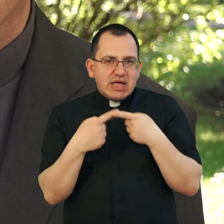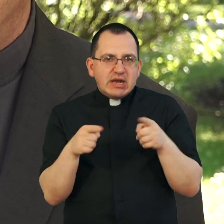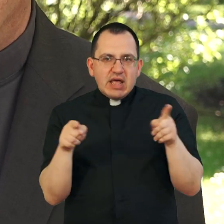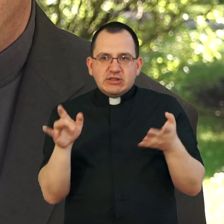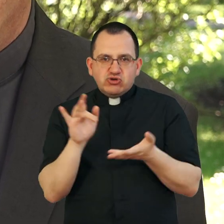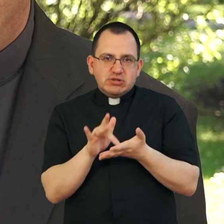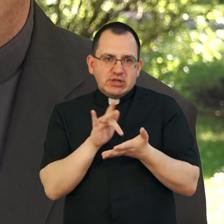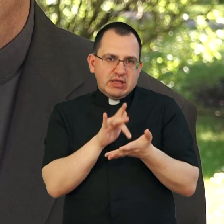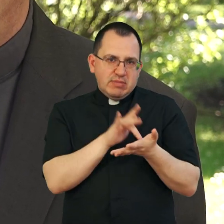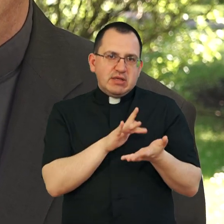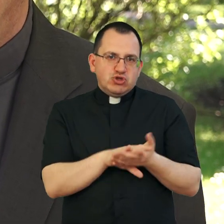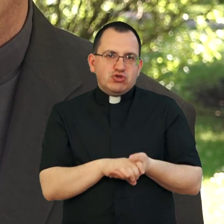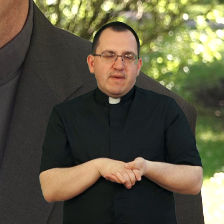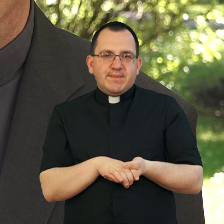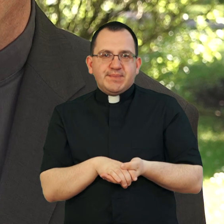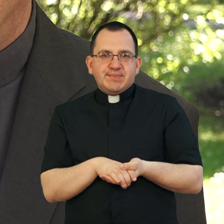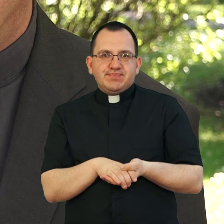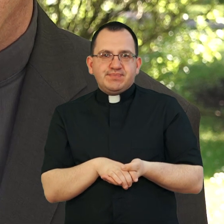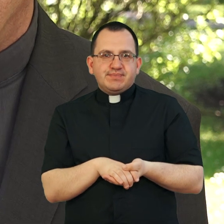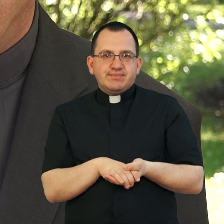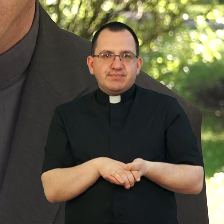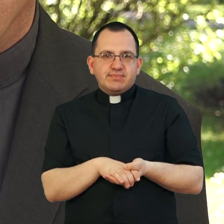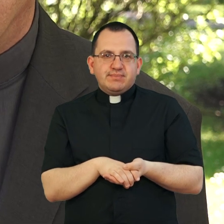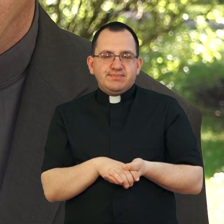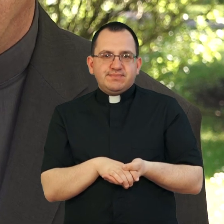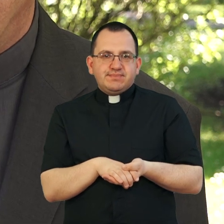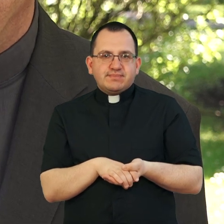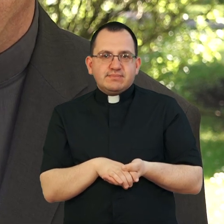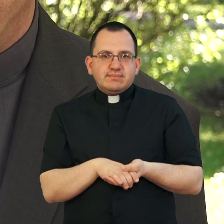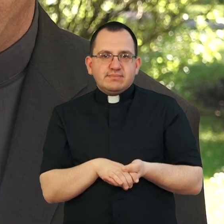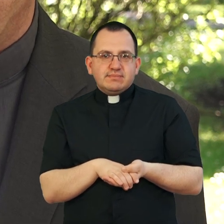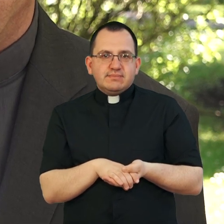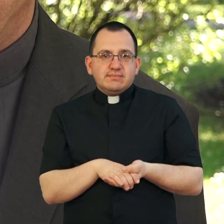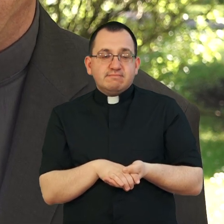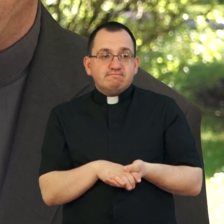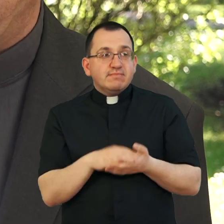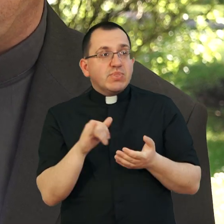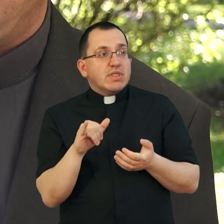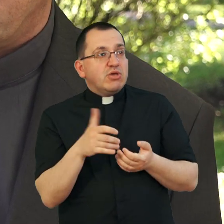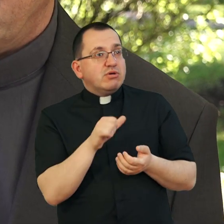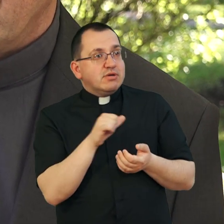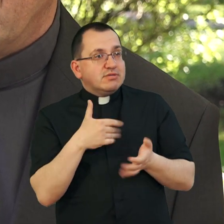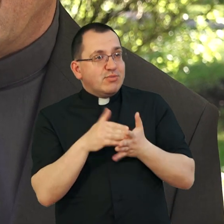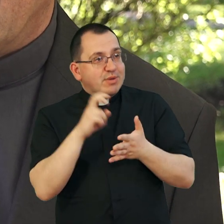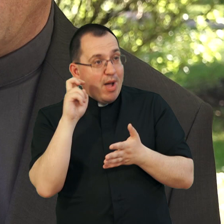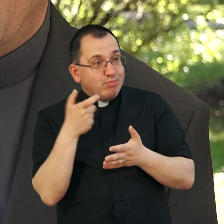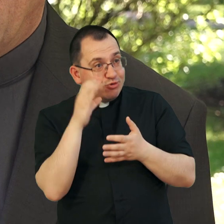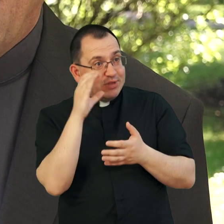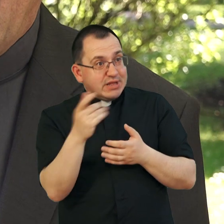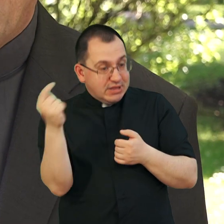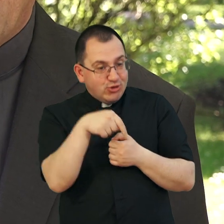hrvatskih biskupija, a veći dio će biti obitelji iz naše varaždinske biskupije. Evo, ostaje nam još samo pozvati gledatelje da